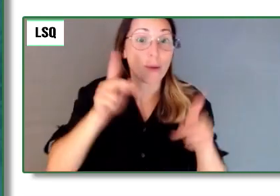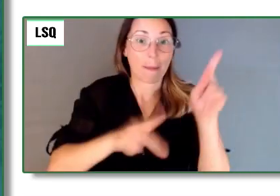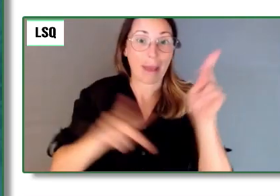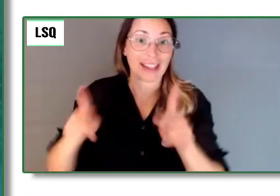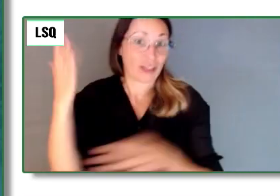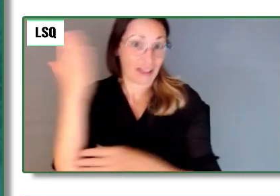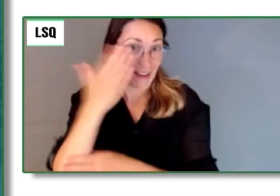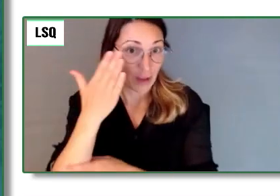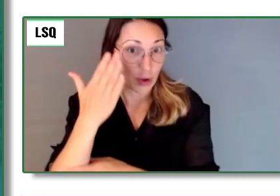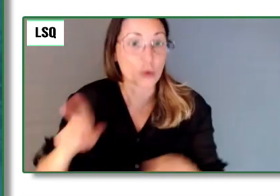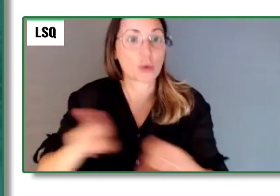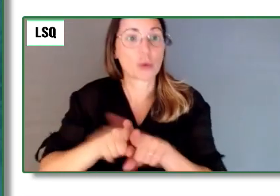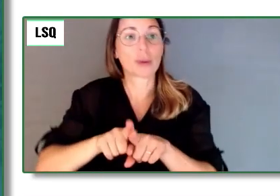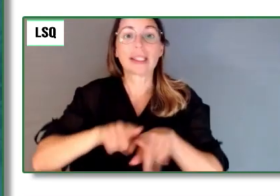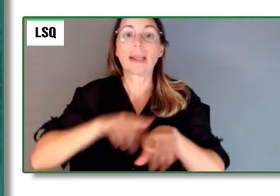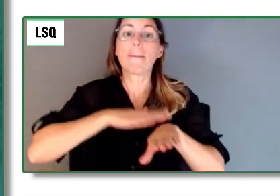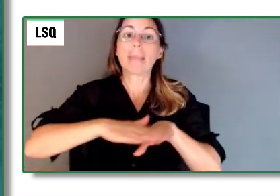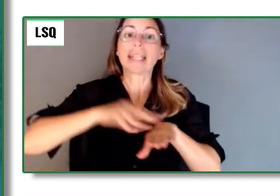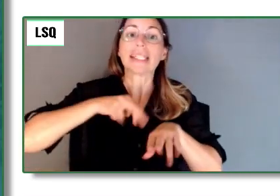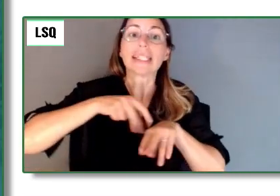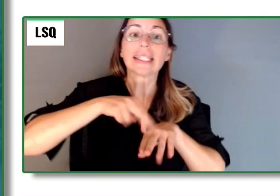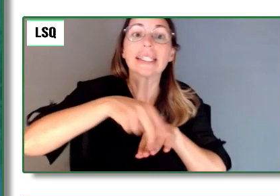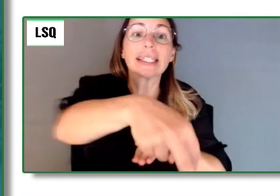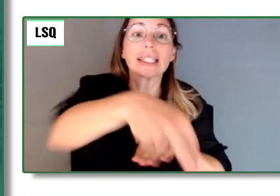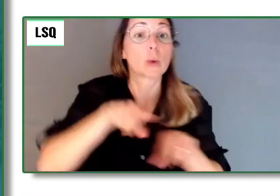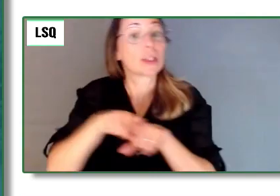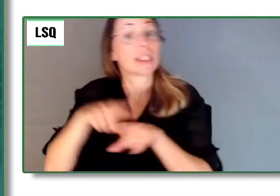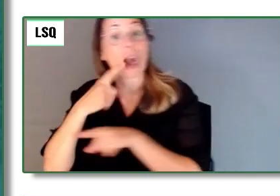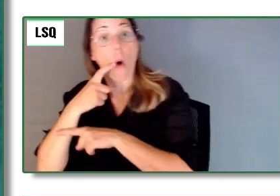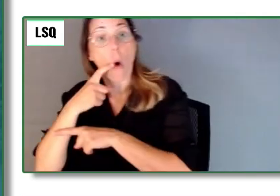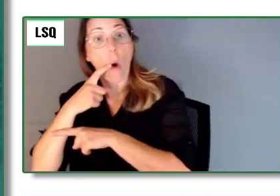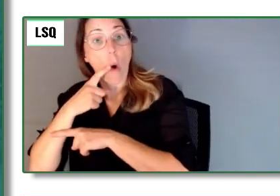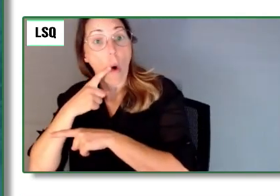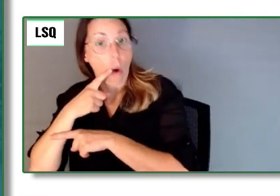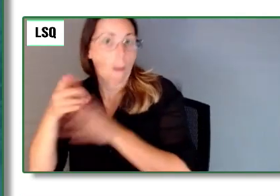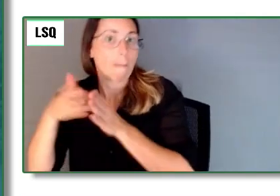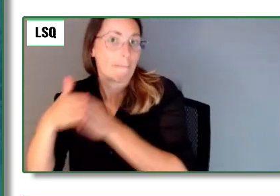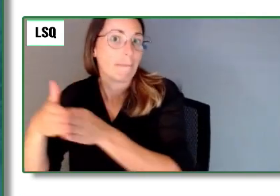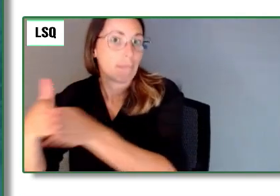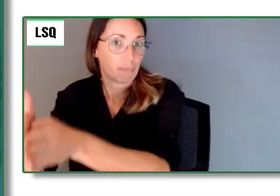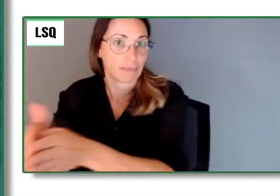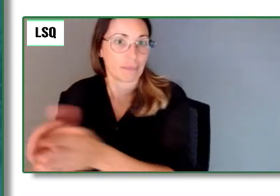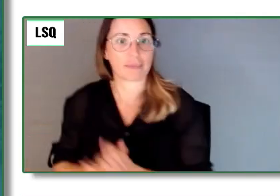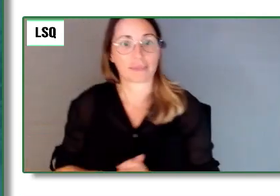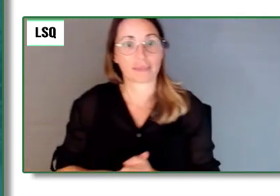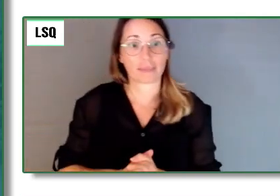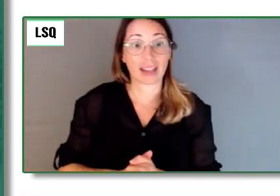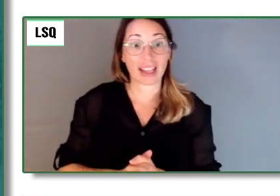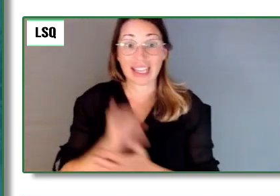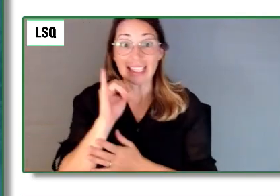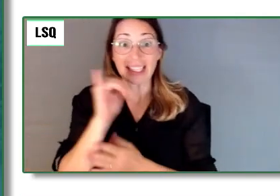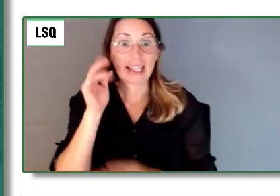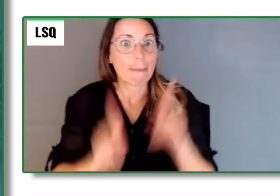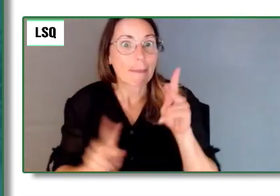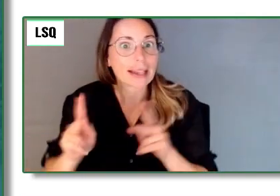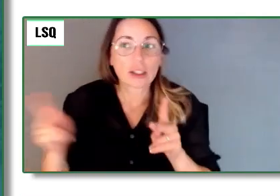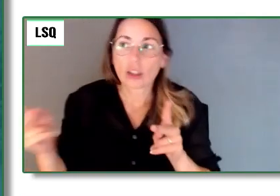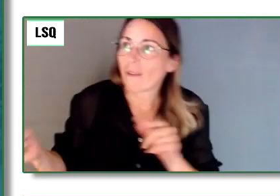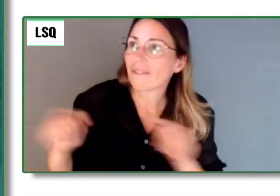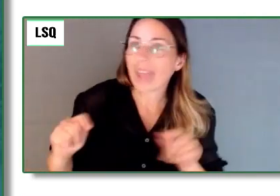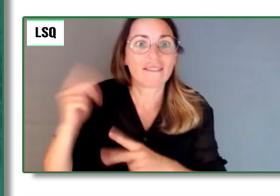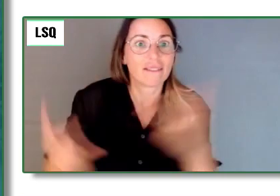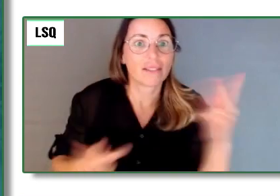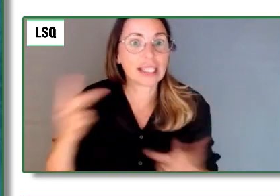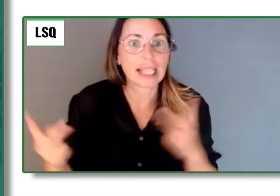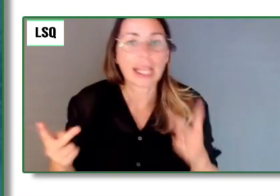toute personne qui visite un parc, pensez-y. Qu'est-ce qu'il y a une chose qui rend les personnes anxieuses et qu'est-ce qui vous passionne également lorsque vous quittez